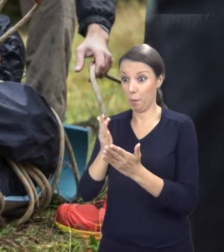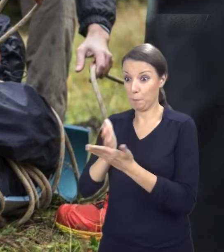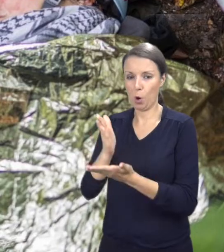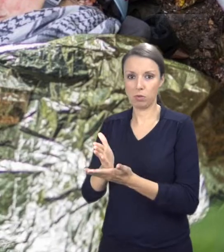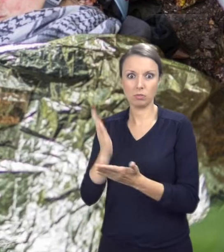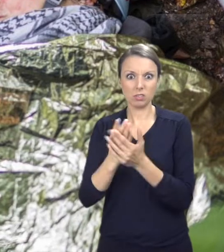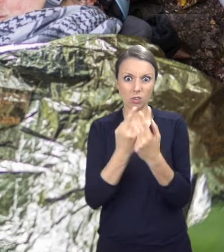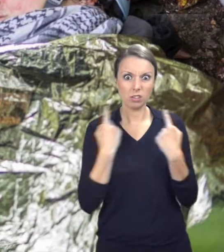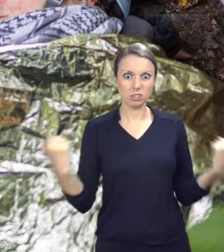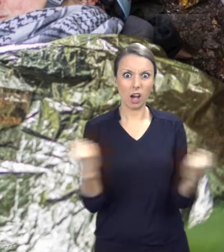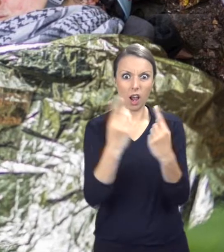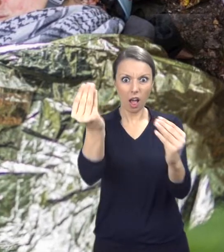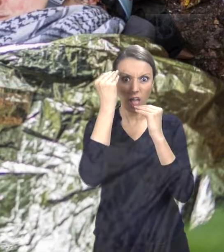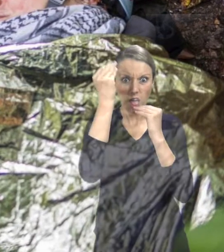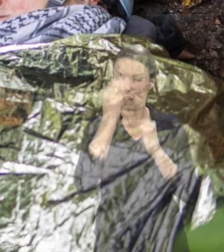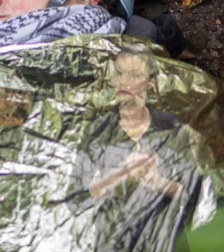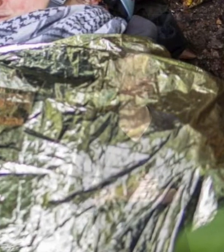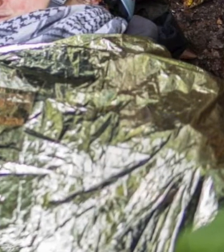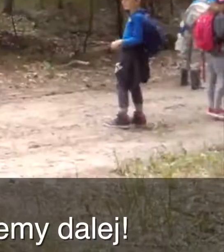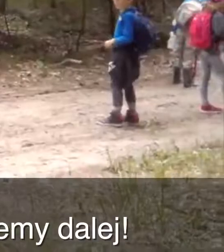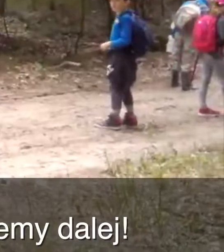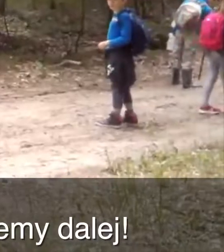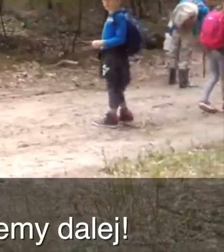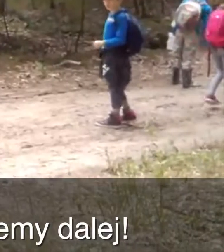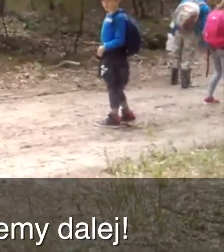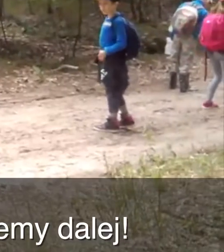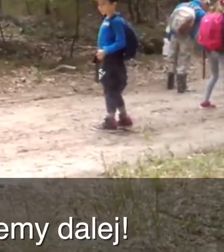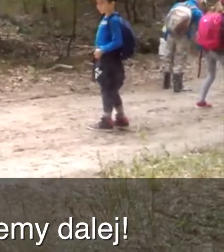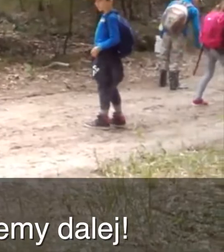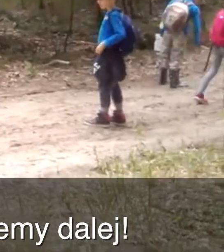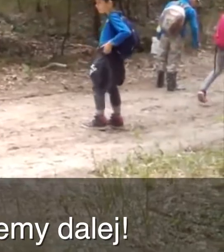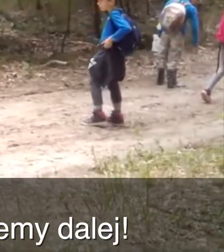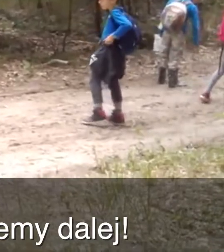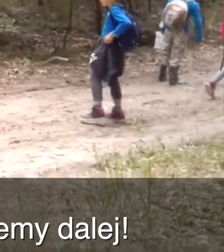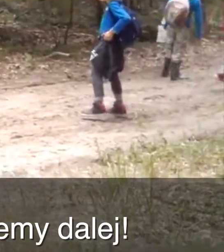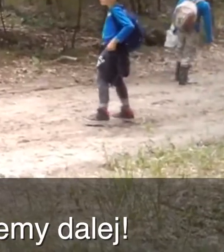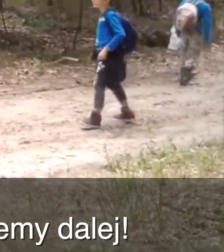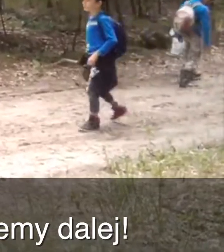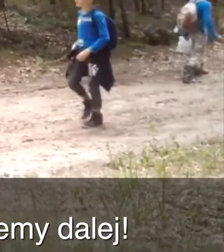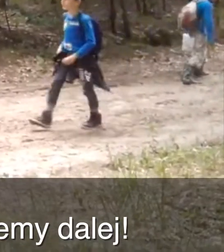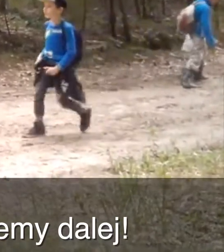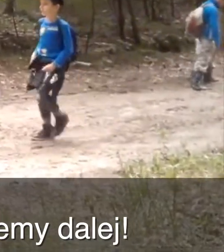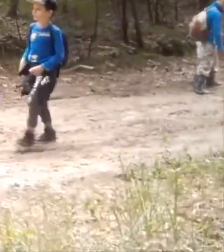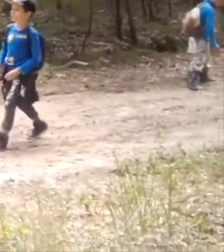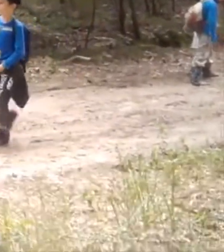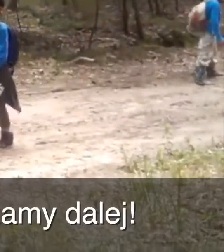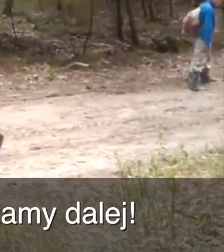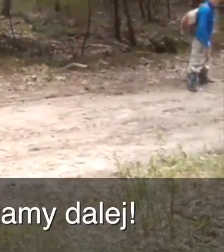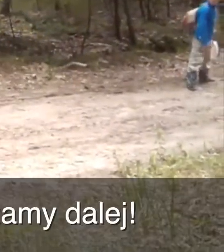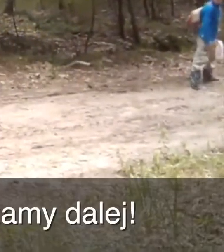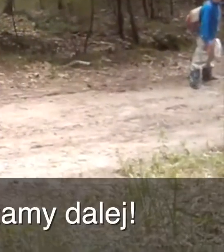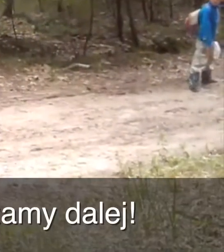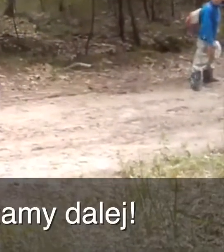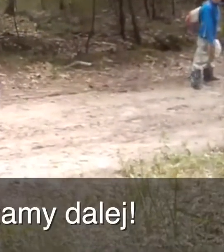sali wykładowej. To wszystko powinno się odbywać w terenie. Ratunkowa, druga ekipa przejmuje szybko i idziemy dalej.